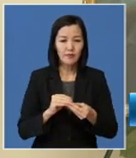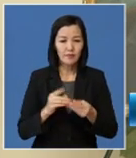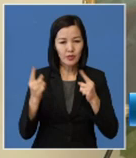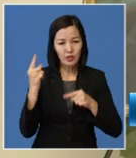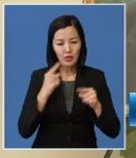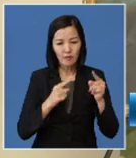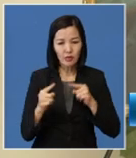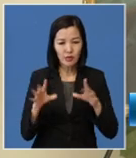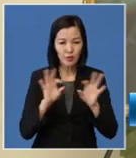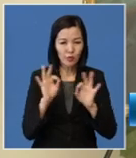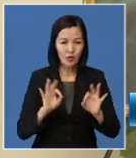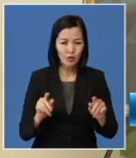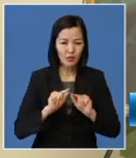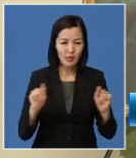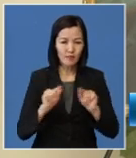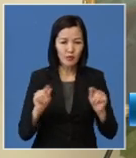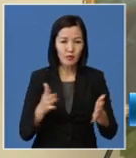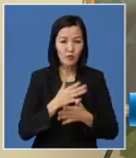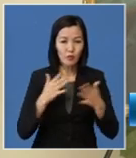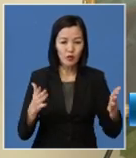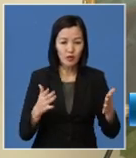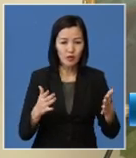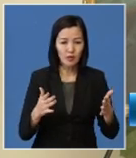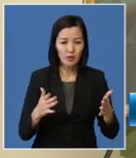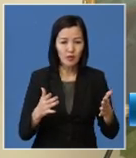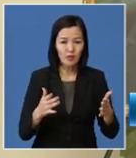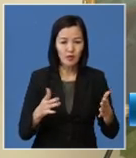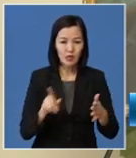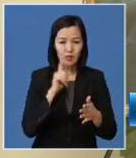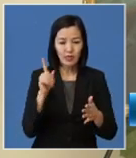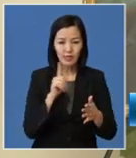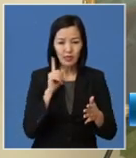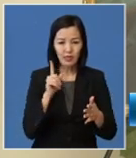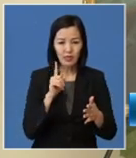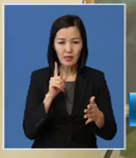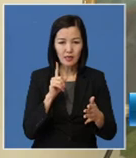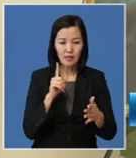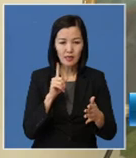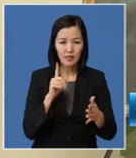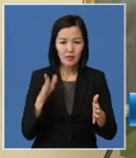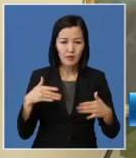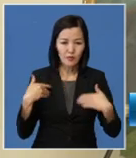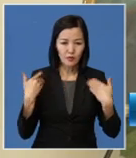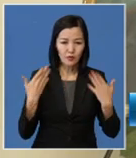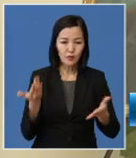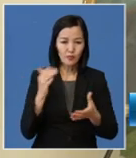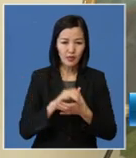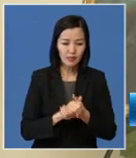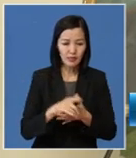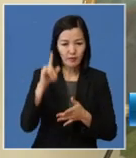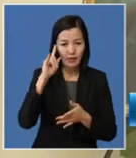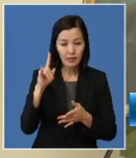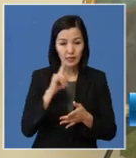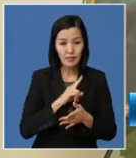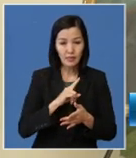өнерін дәріптеуде осындай үлкен мынау өскелең жас ұрпаққа соларды жеткізуге және өзіміздің Қазақстанның